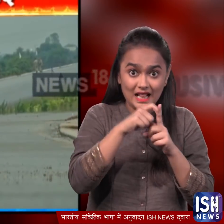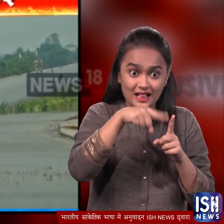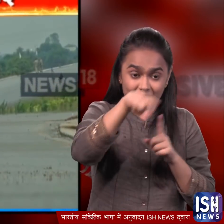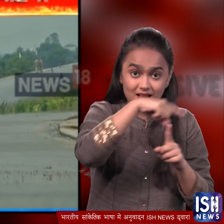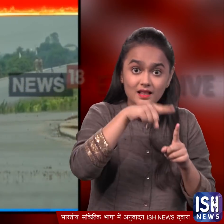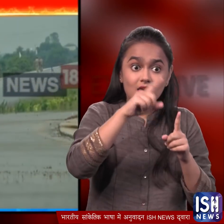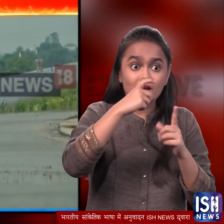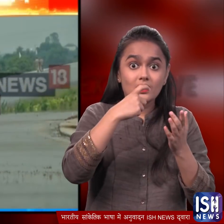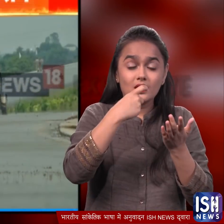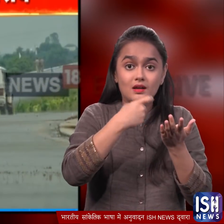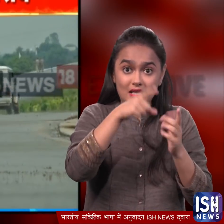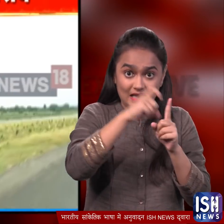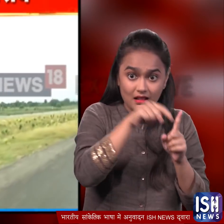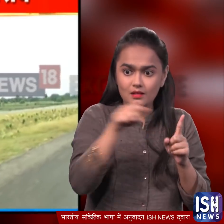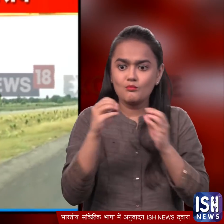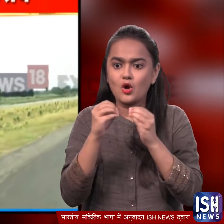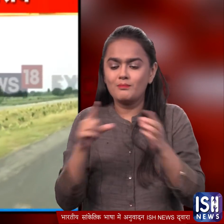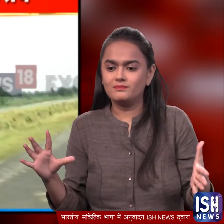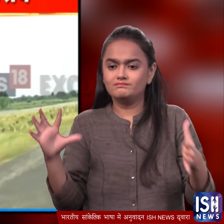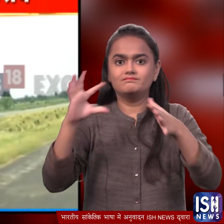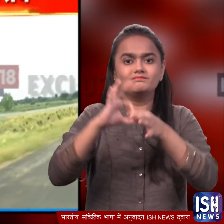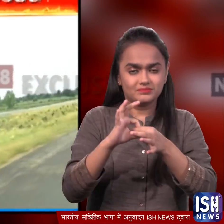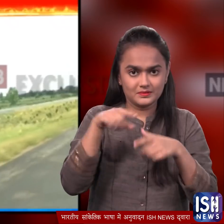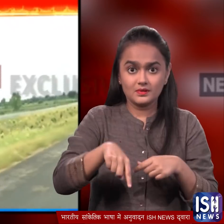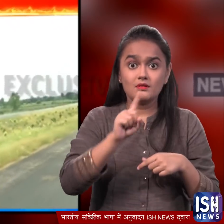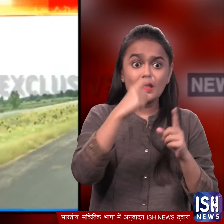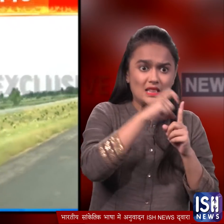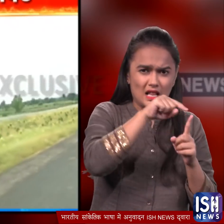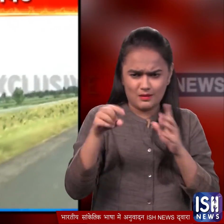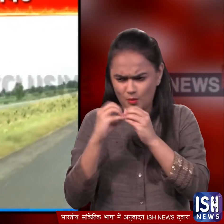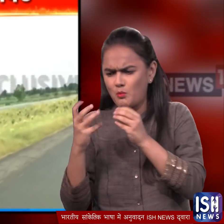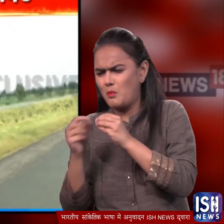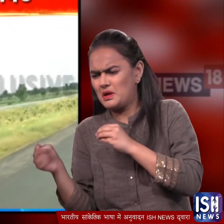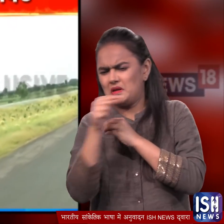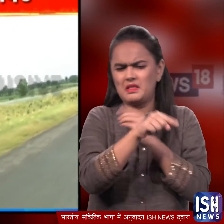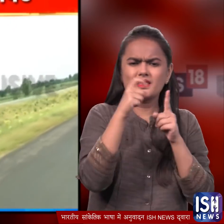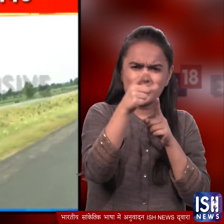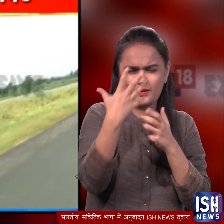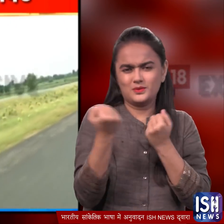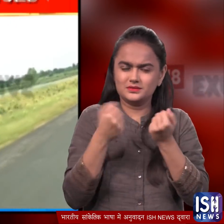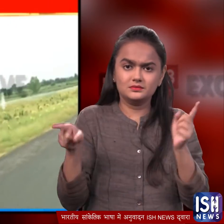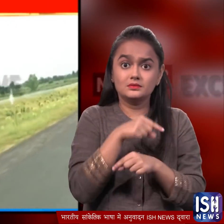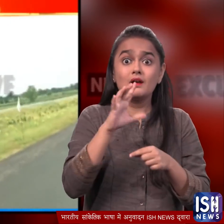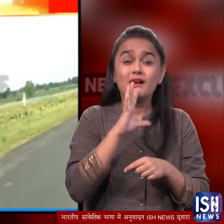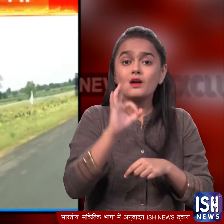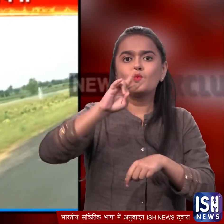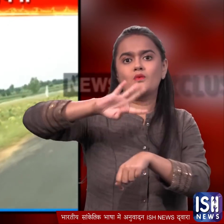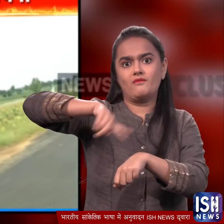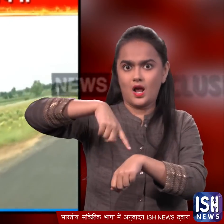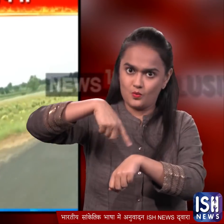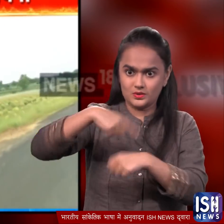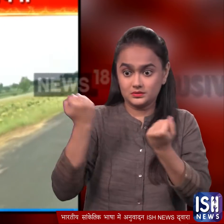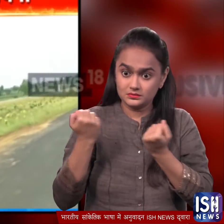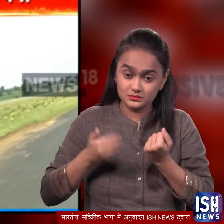देश की आर्थिक राजधानी मुंबई से जोड़ेगा। जो लोग दिल्ली से मुंबई या मुंबई से दिल्ली आना चाहते हैं, उन्हें 24 घंटे लगते